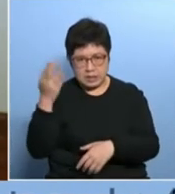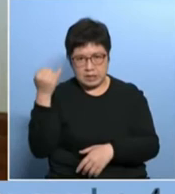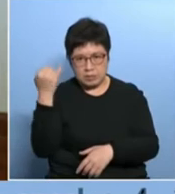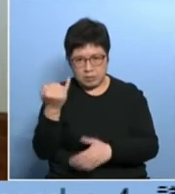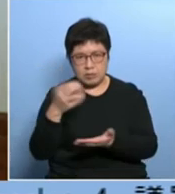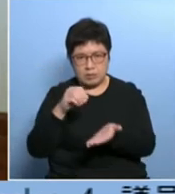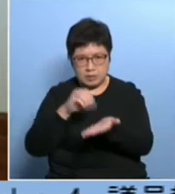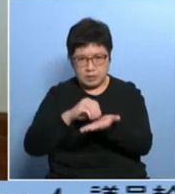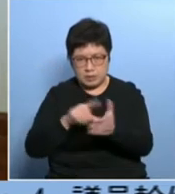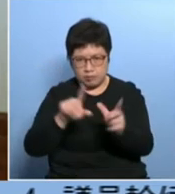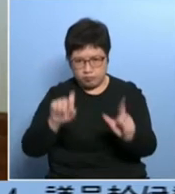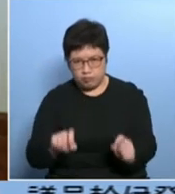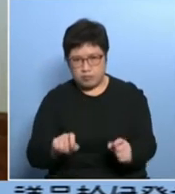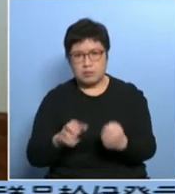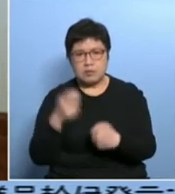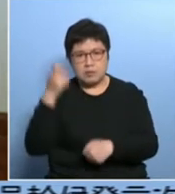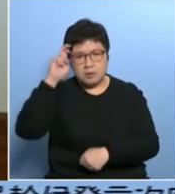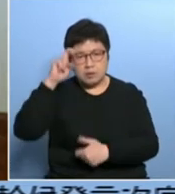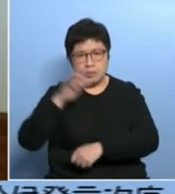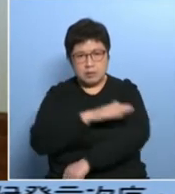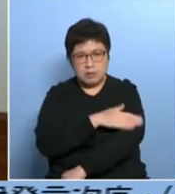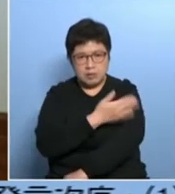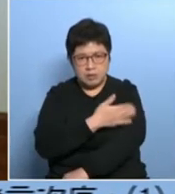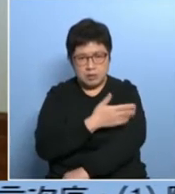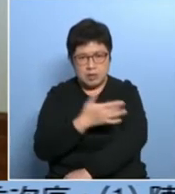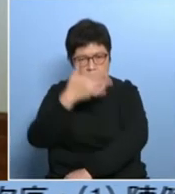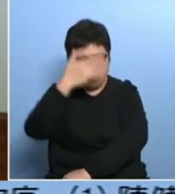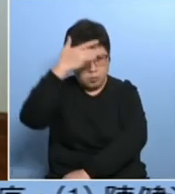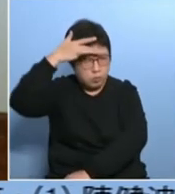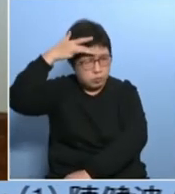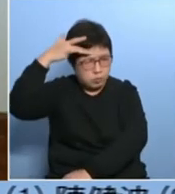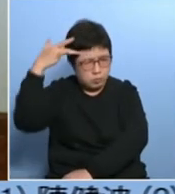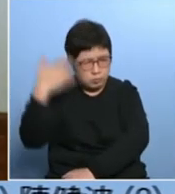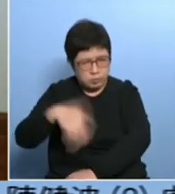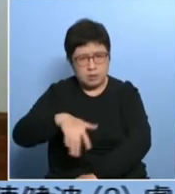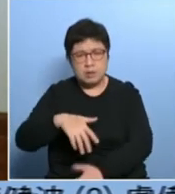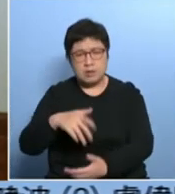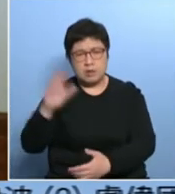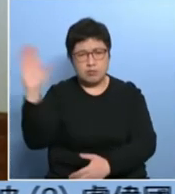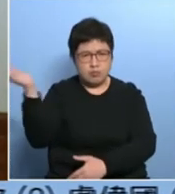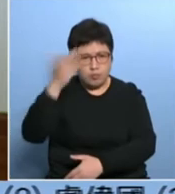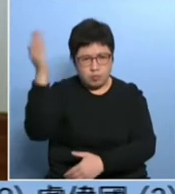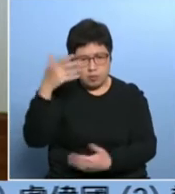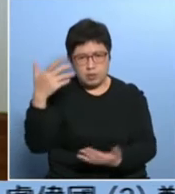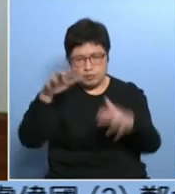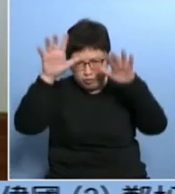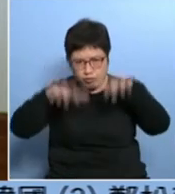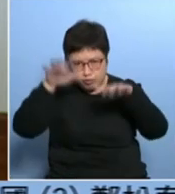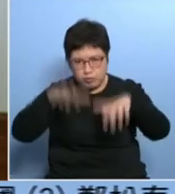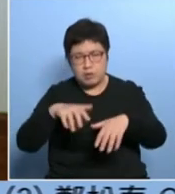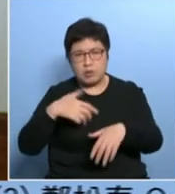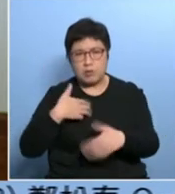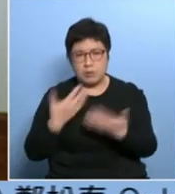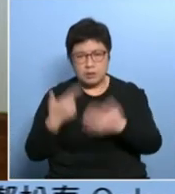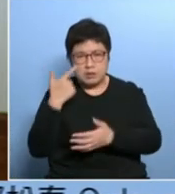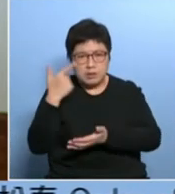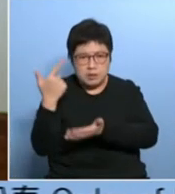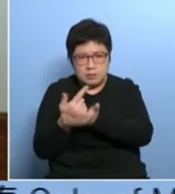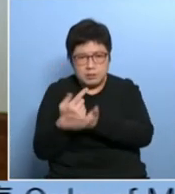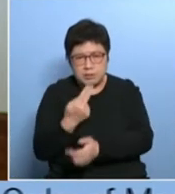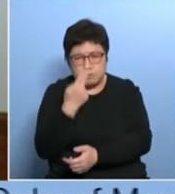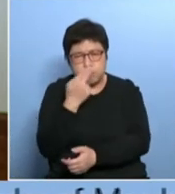的定義，當中應考慮僱員在酷熱天氣、颱風、暴雨或嚴重的空